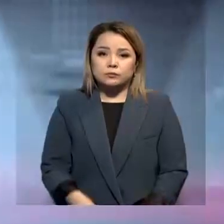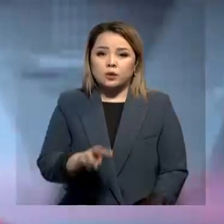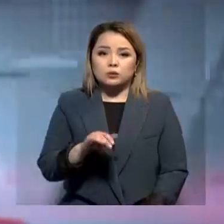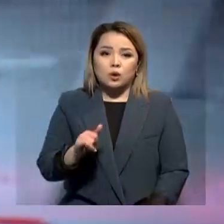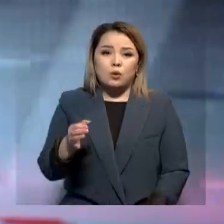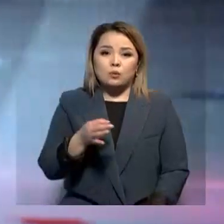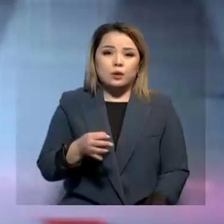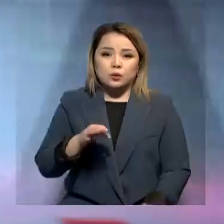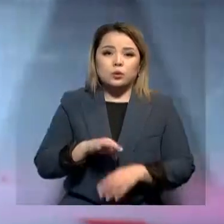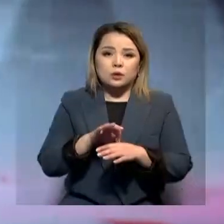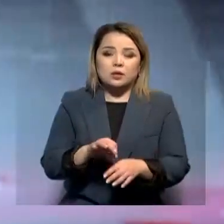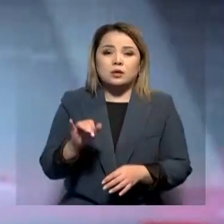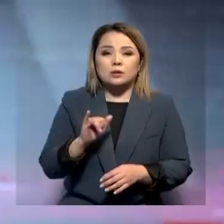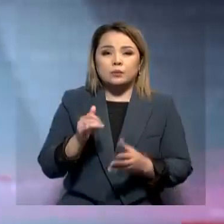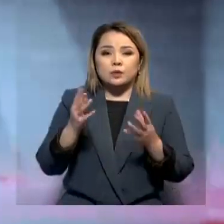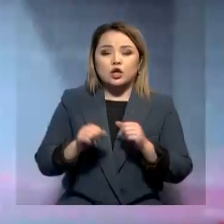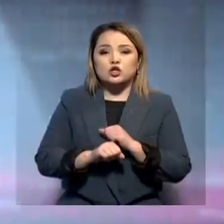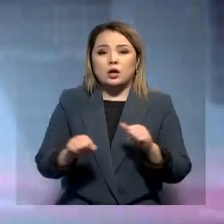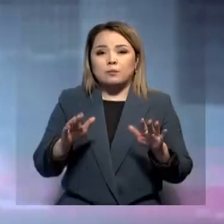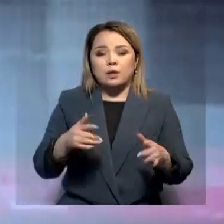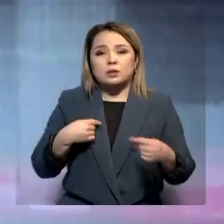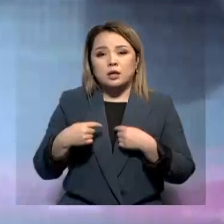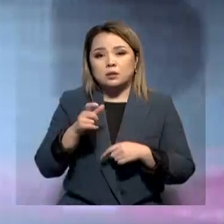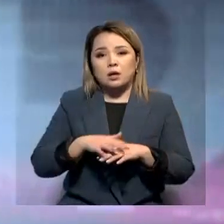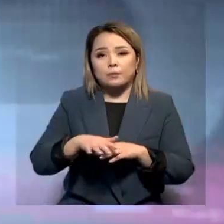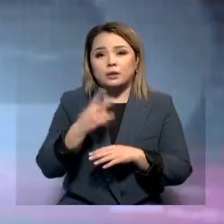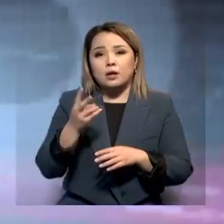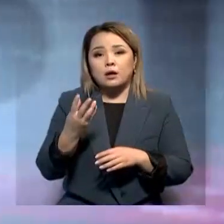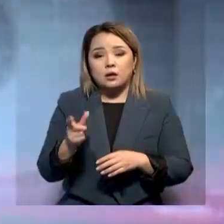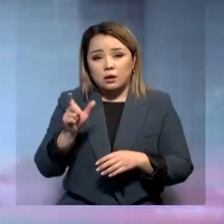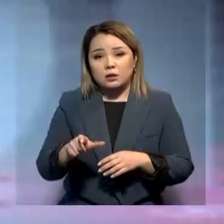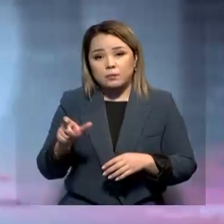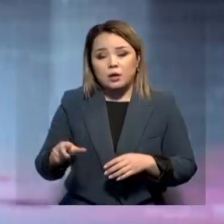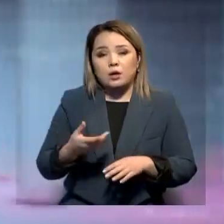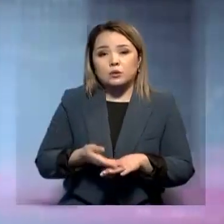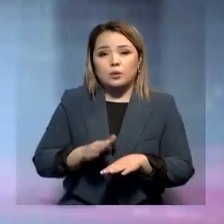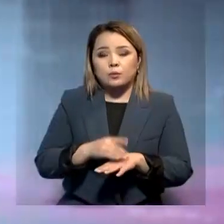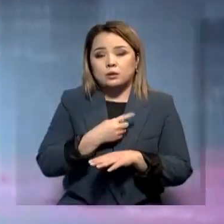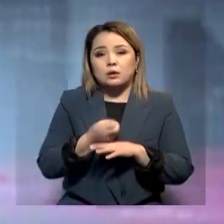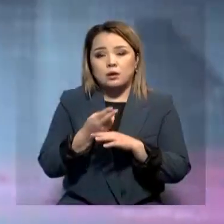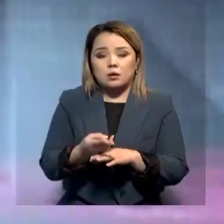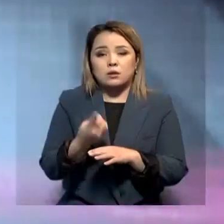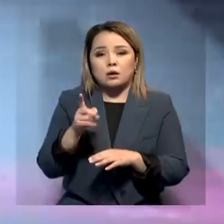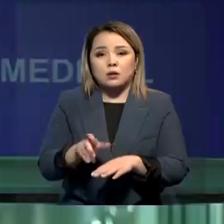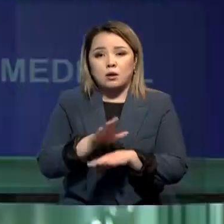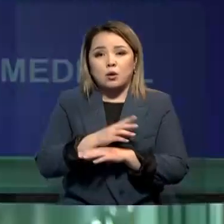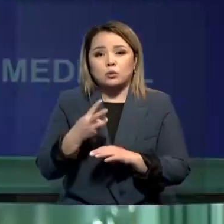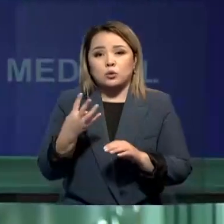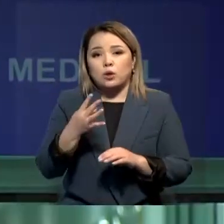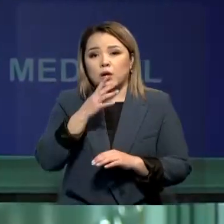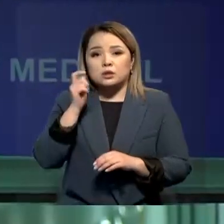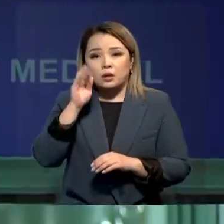Маңғыстау облысында өткен сенбіде болған жарылыстан зардап шеккен екі адамның бірі бүгін ауруханада қайтыс болды. 34 жастағы